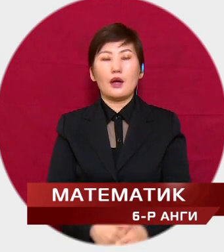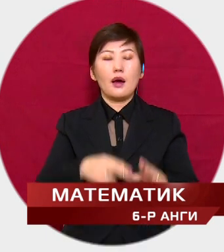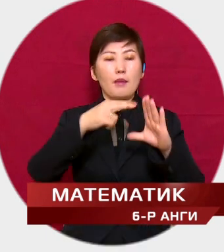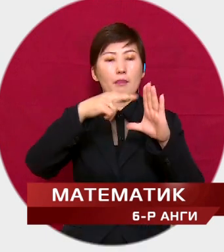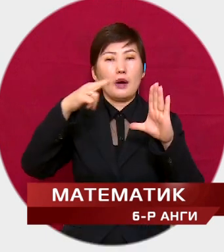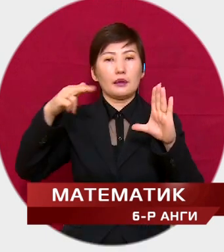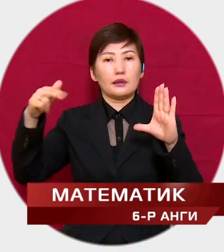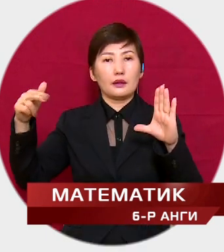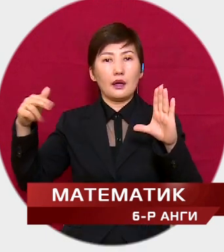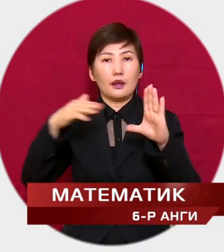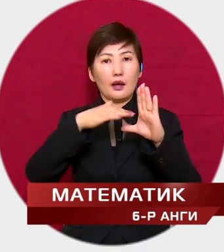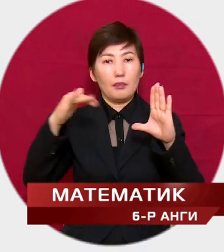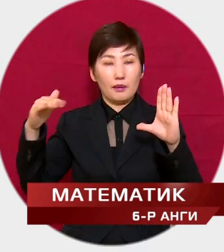үзье.